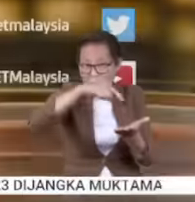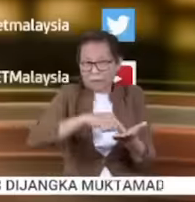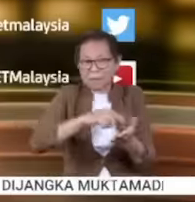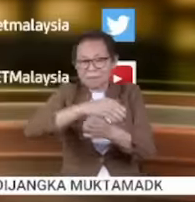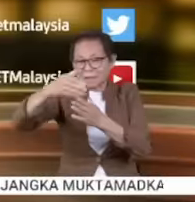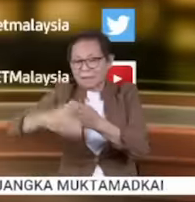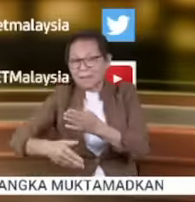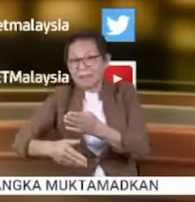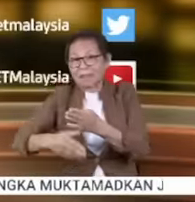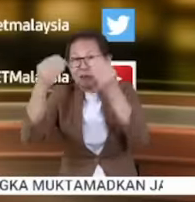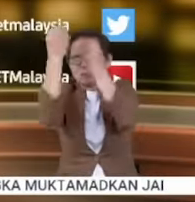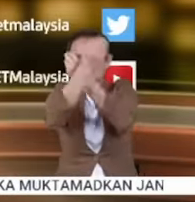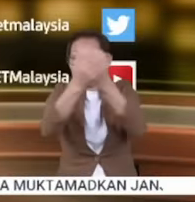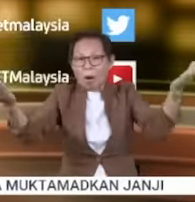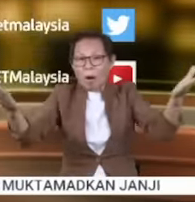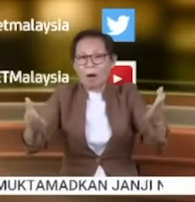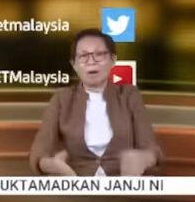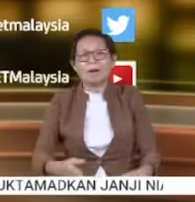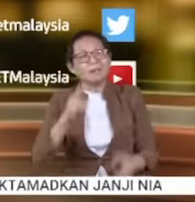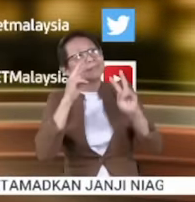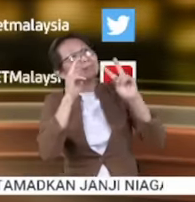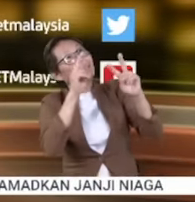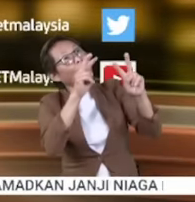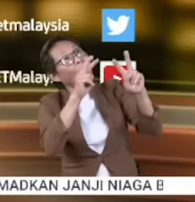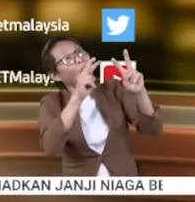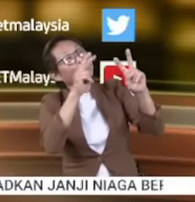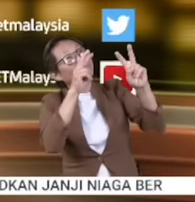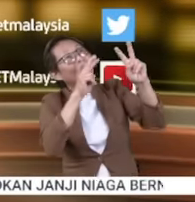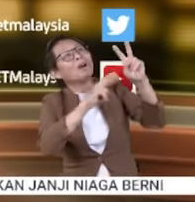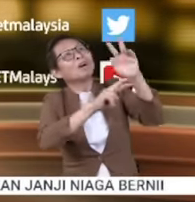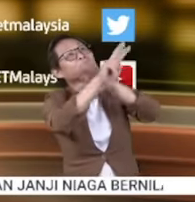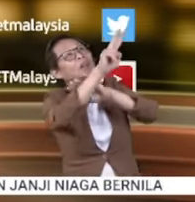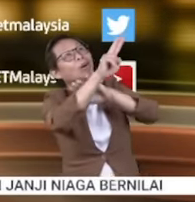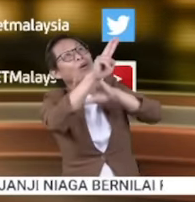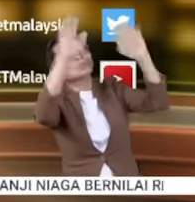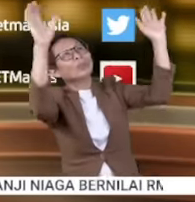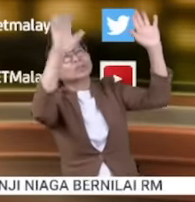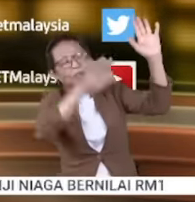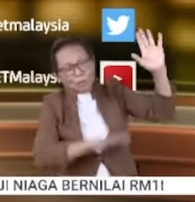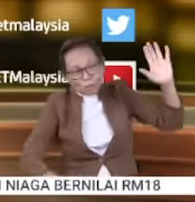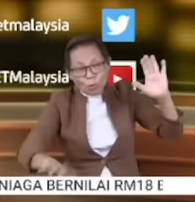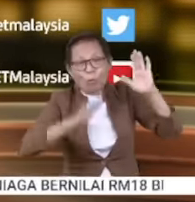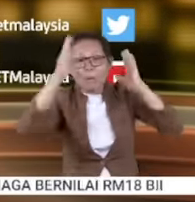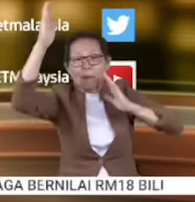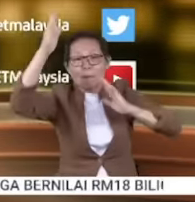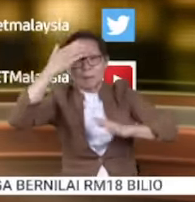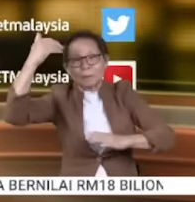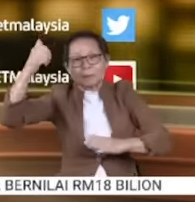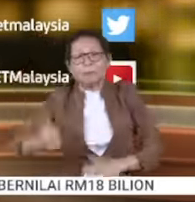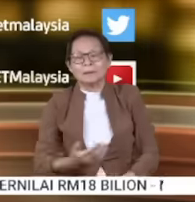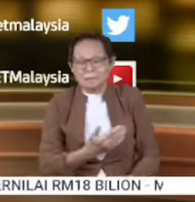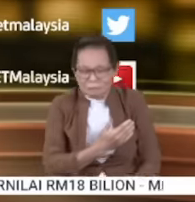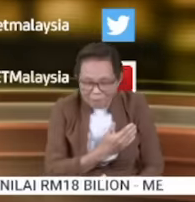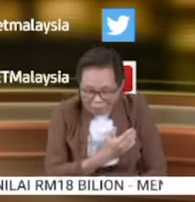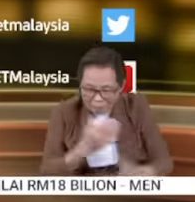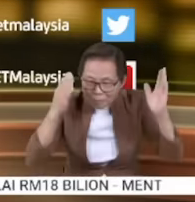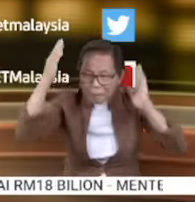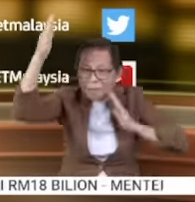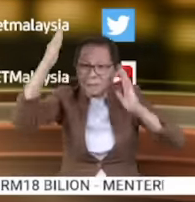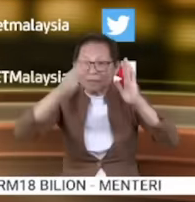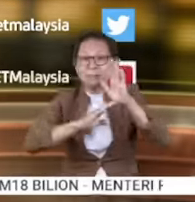sebelum berpisah kita lihat tinjauan cuaca bagi bandar-bandar utama di seluruh negara Assalamualaikum dan salam Malaysia